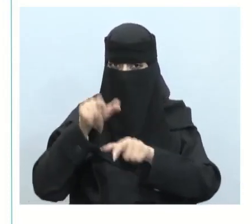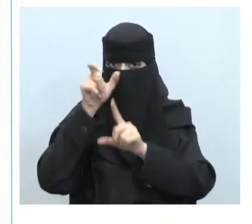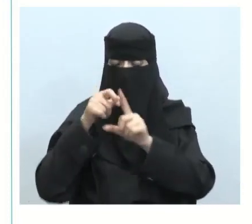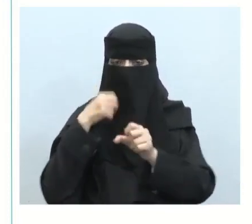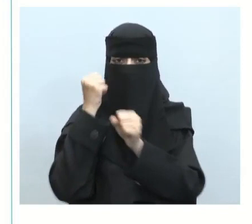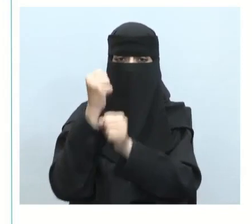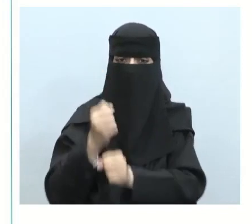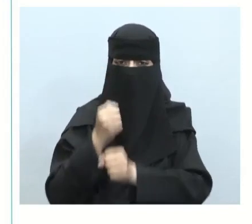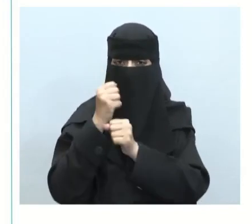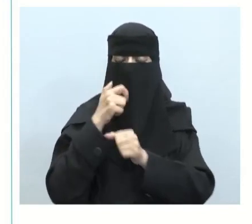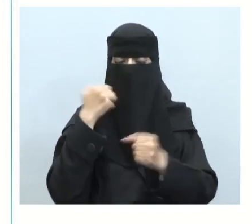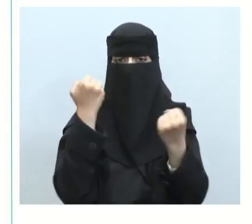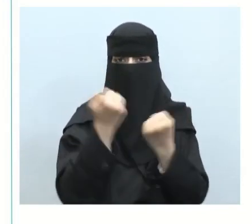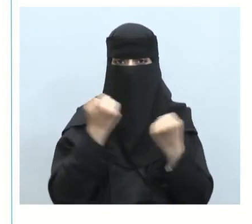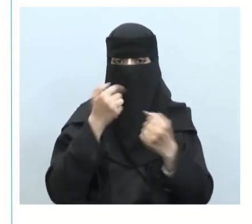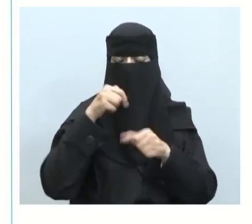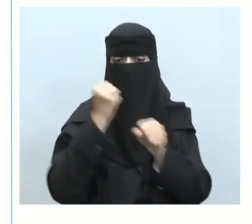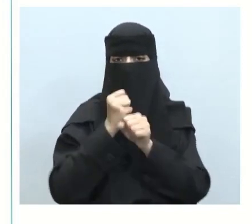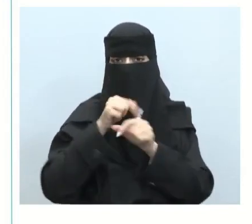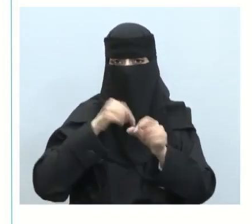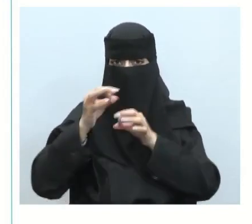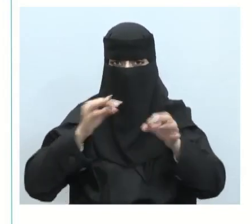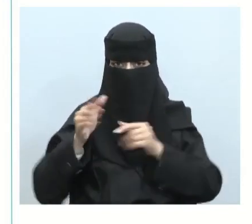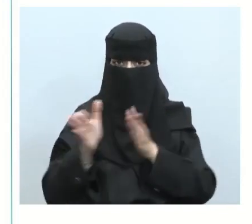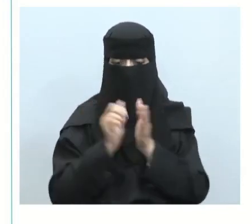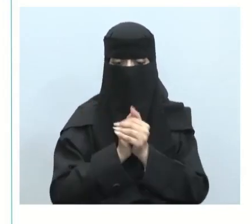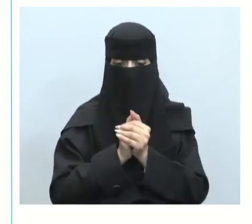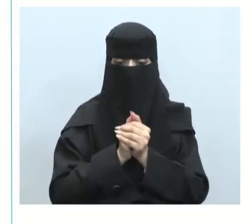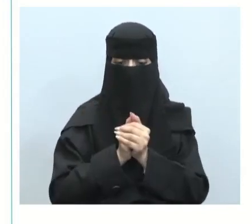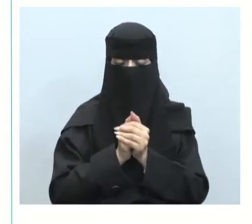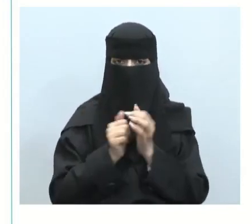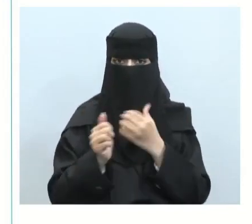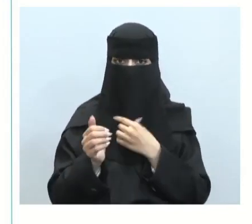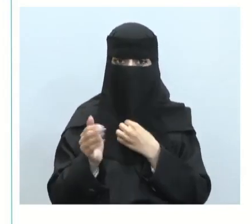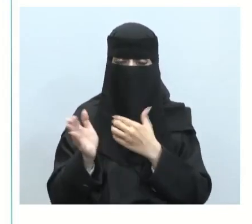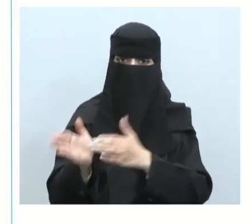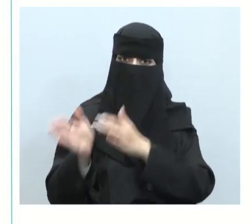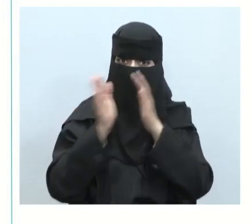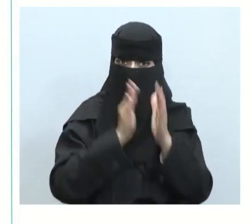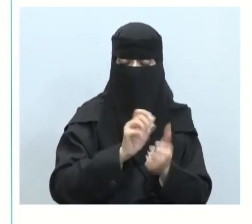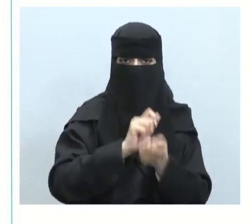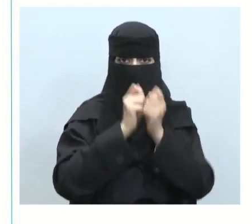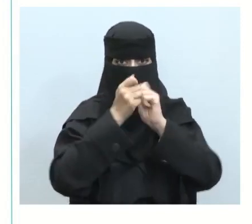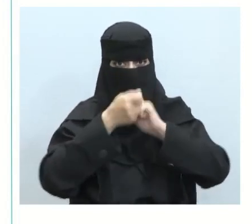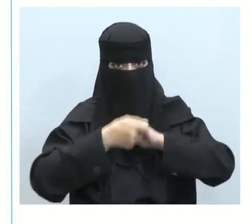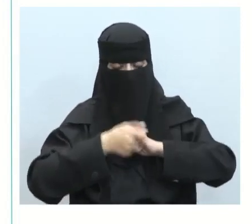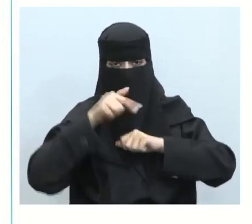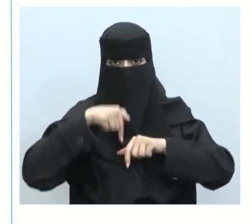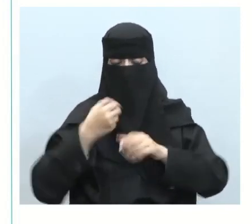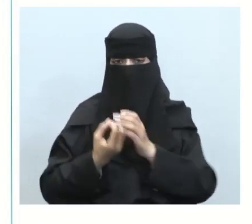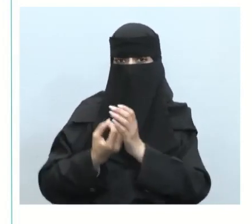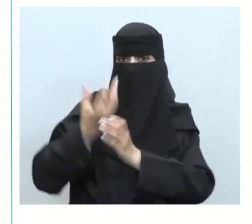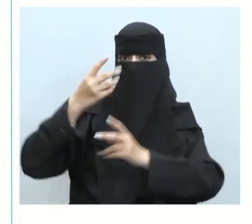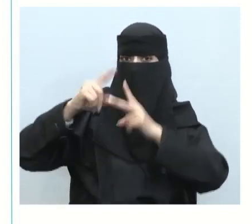دور في ممارسه العمل الاداري والتخطيط وغيره بعد ذلك تحولنا الى ثورات